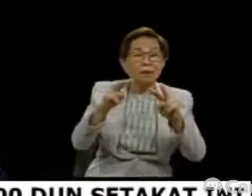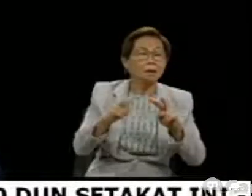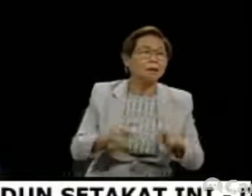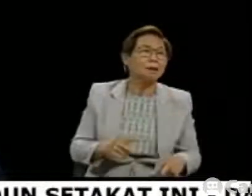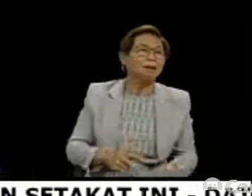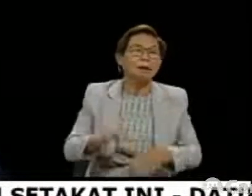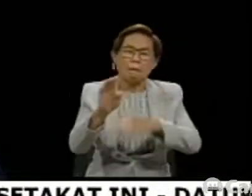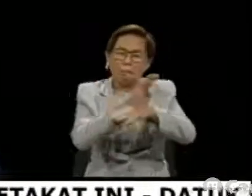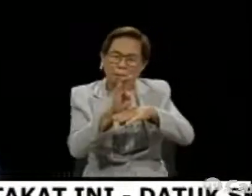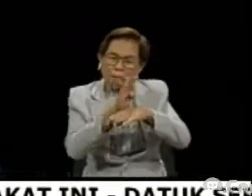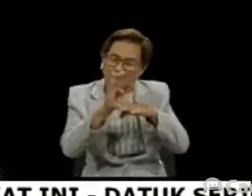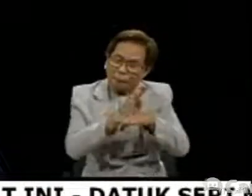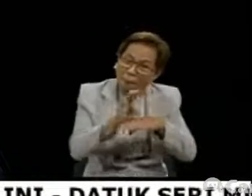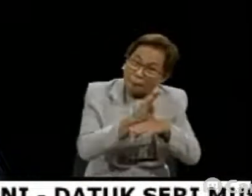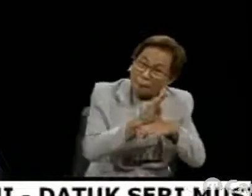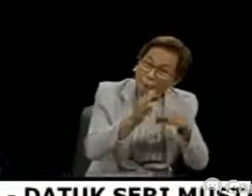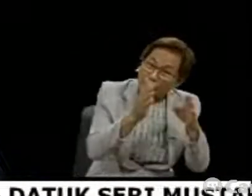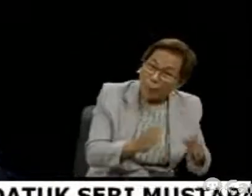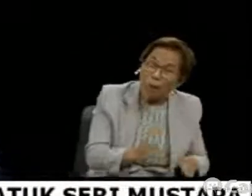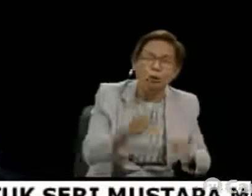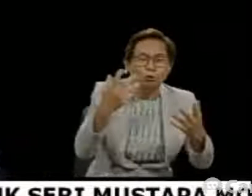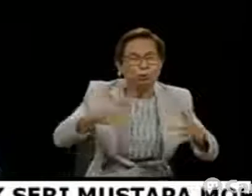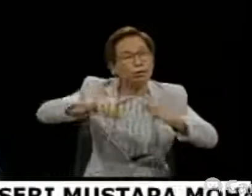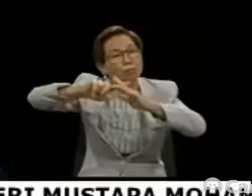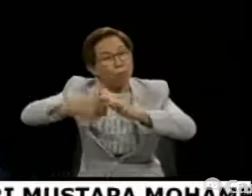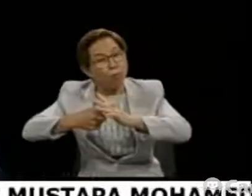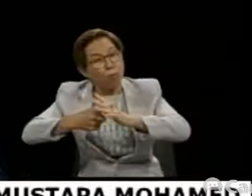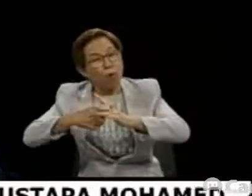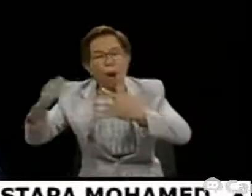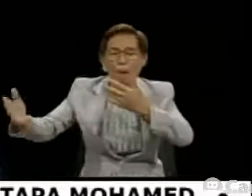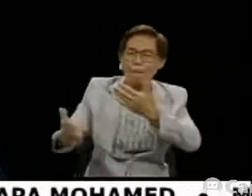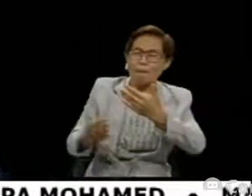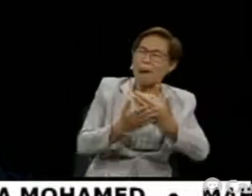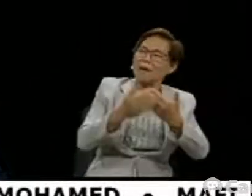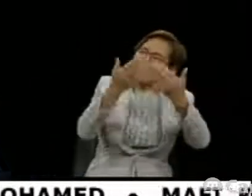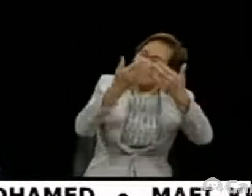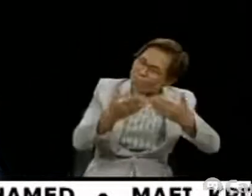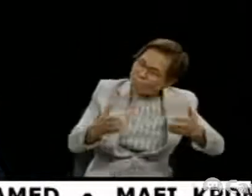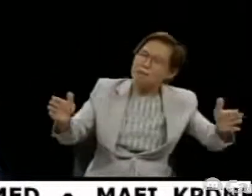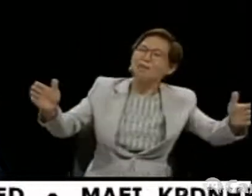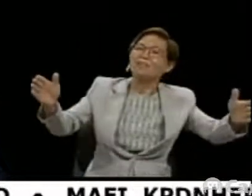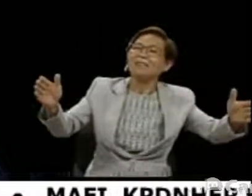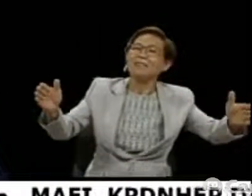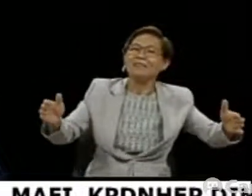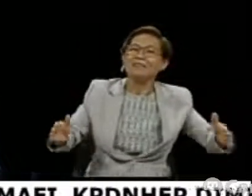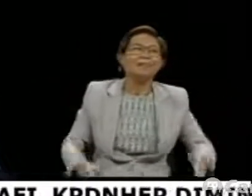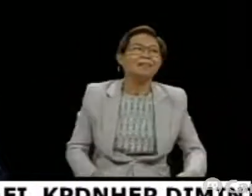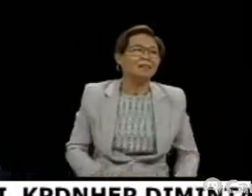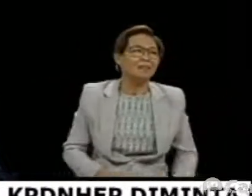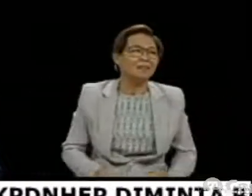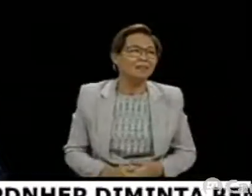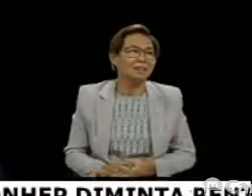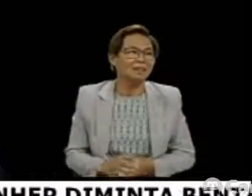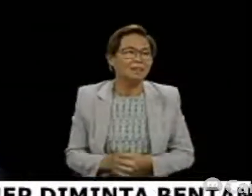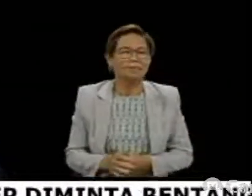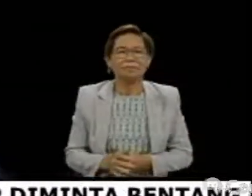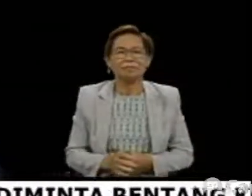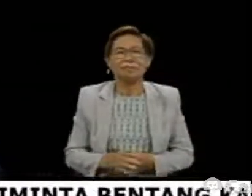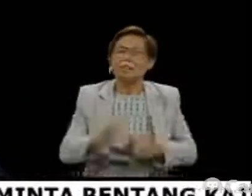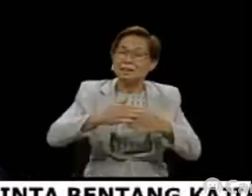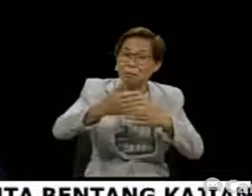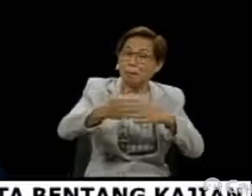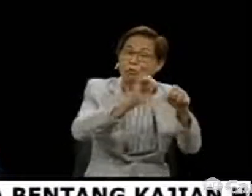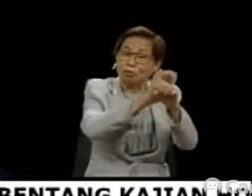GT punya ga Anda setelah Mulyo kembali kepada free ataupun Prof apa catholics